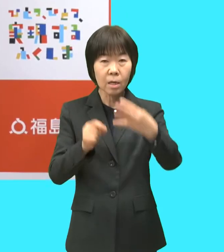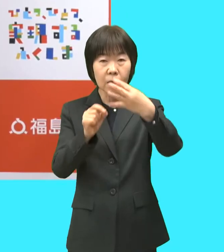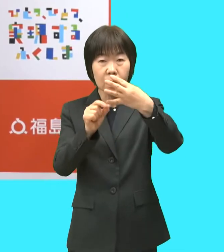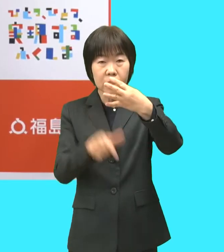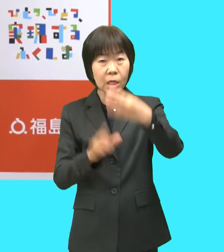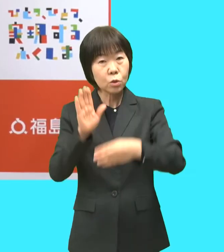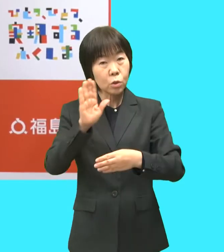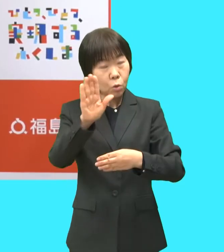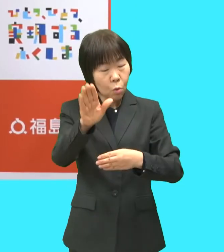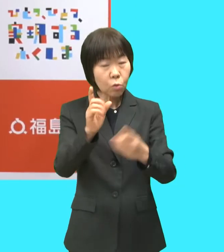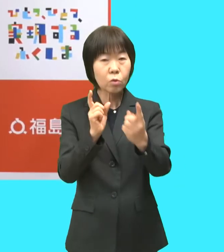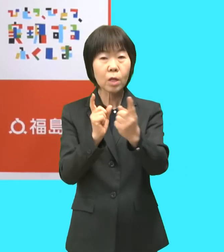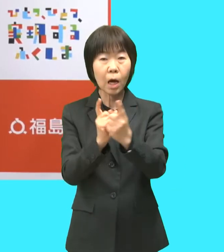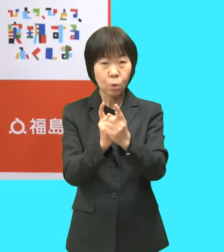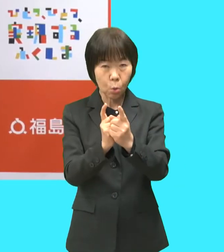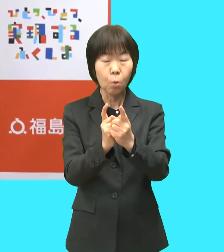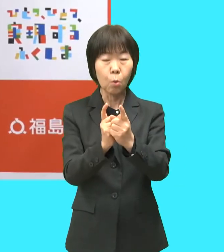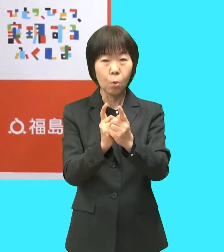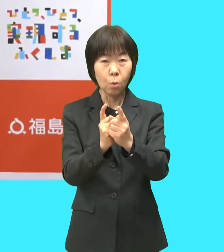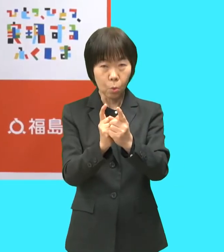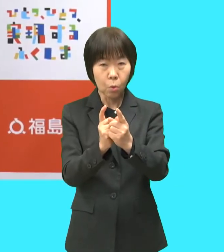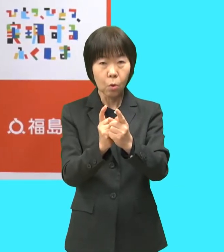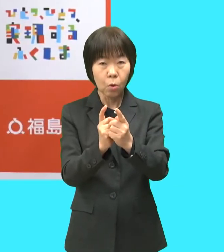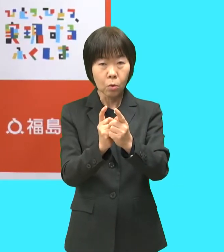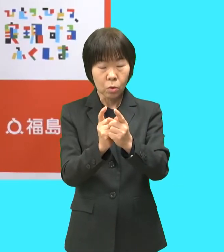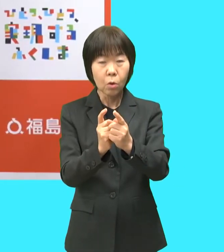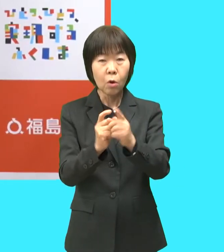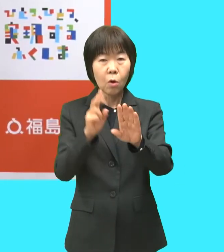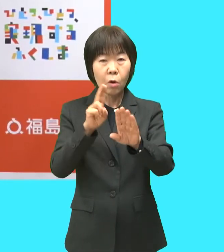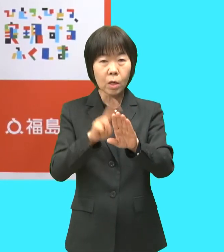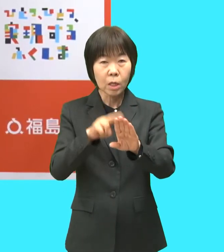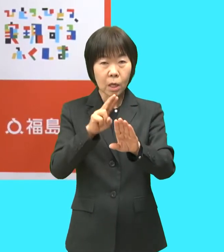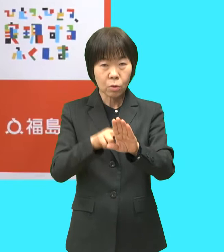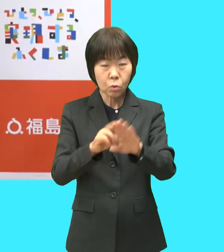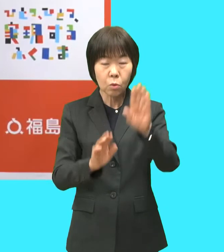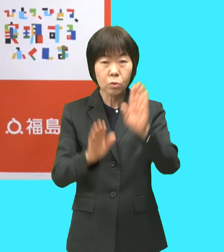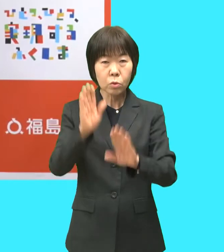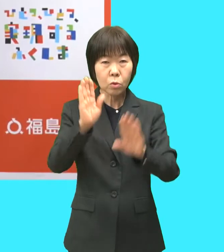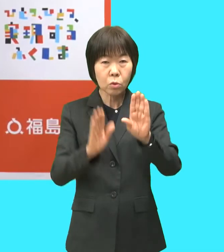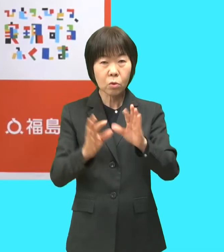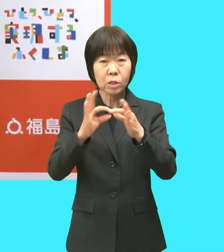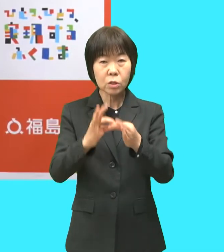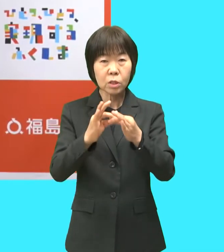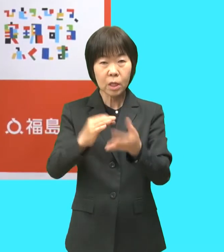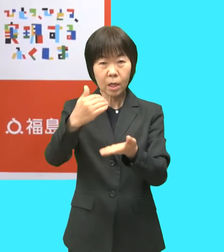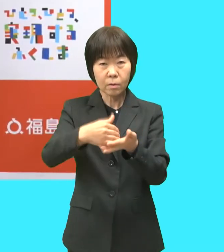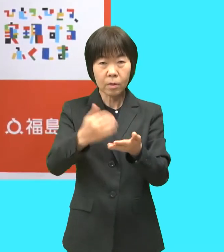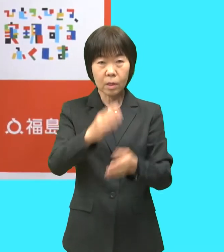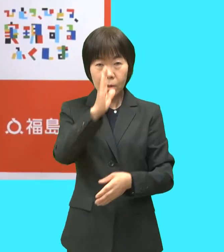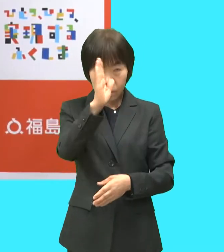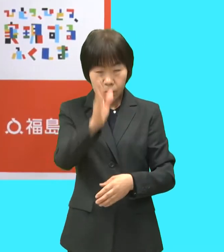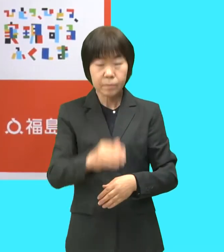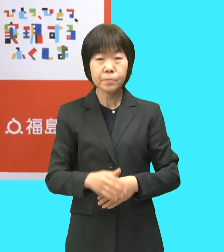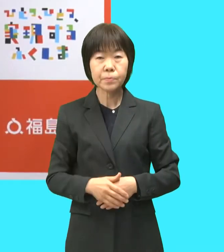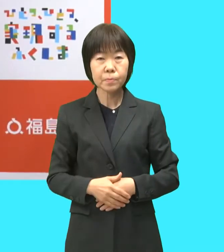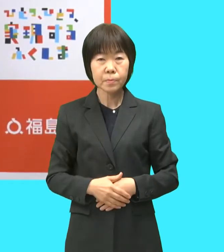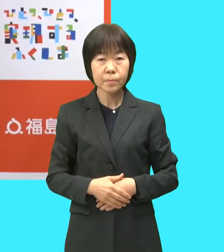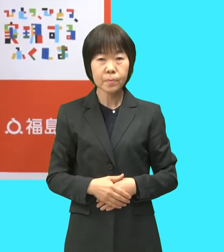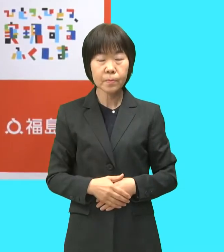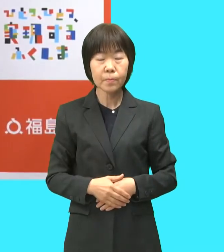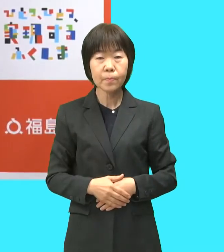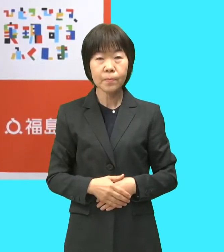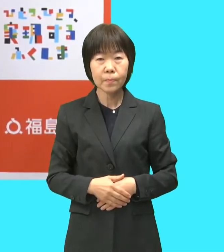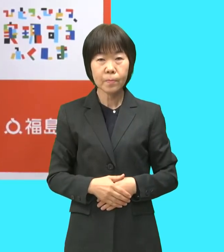降の対応、今の段階でなかなか難しいとは思うんですけれども、4月以降の対応について今何か検討していることがあれば教え